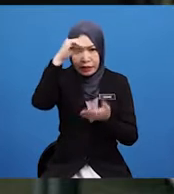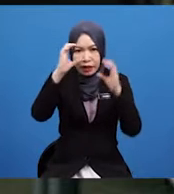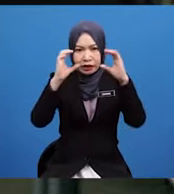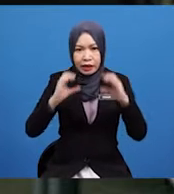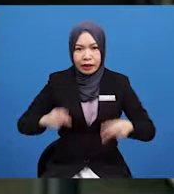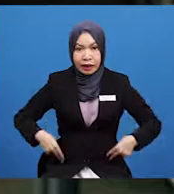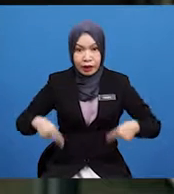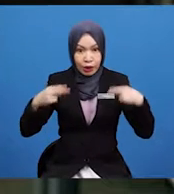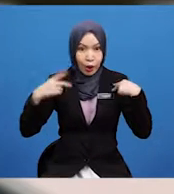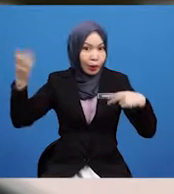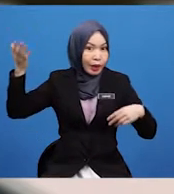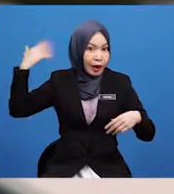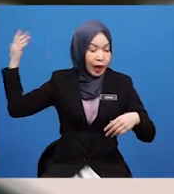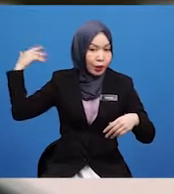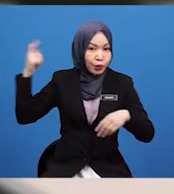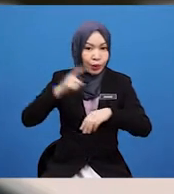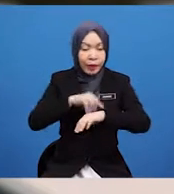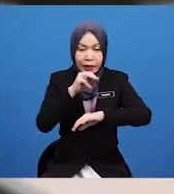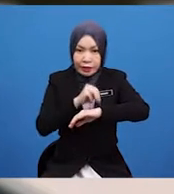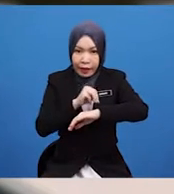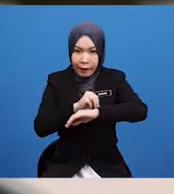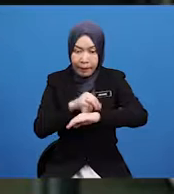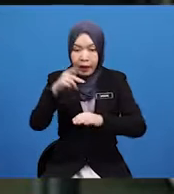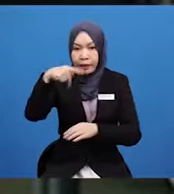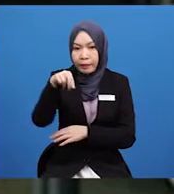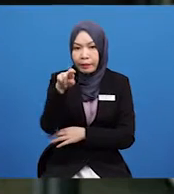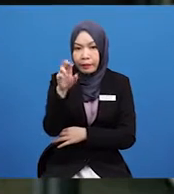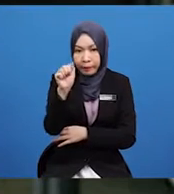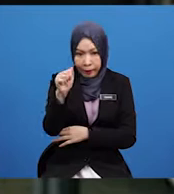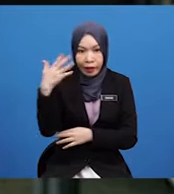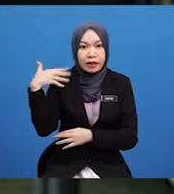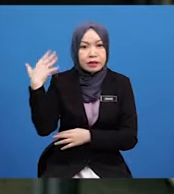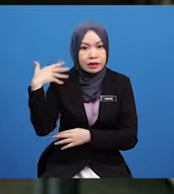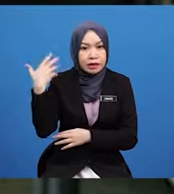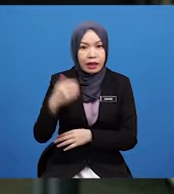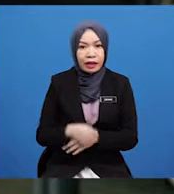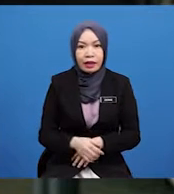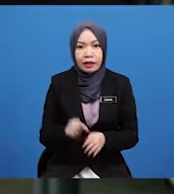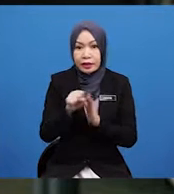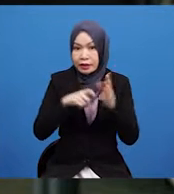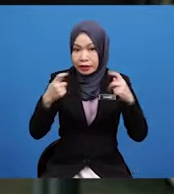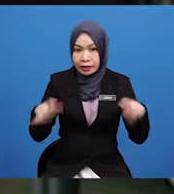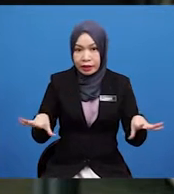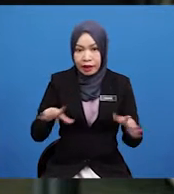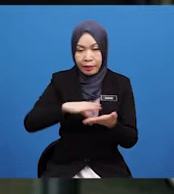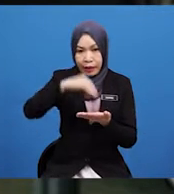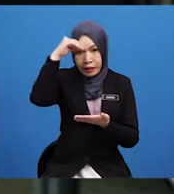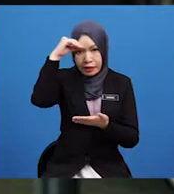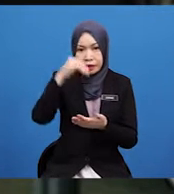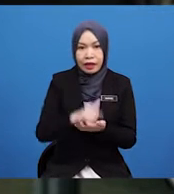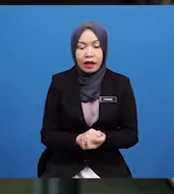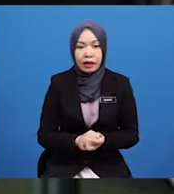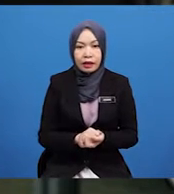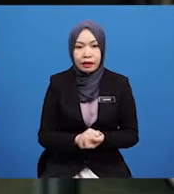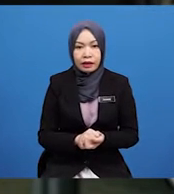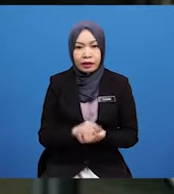zaman prasejarah pada pendapat murid-murid Setelah mempelajari zaman prasejarah di dunia dan